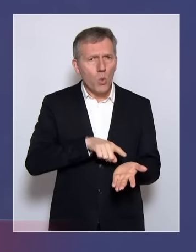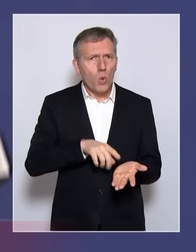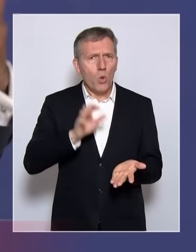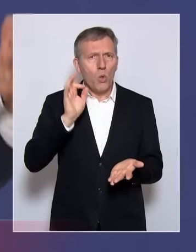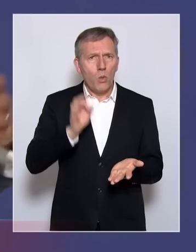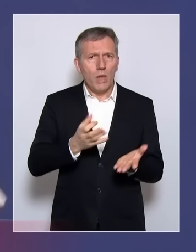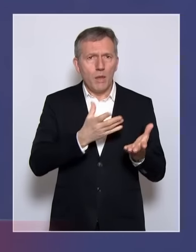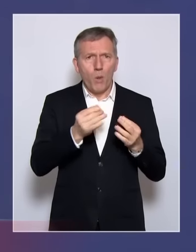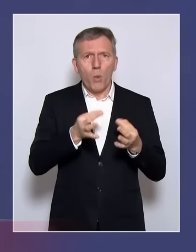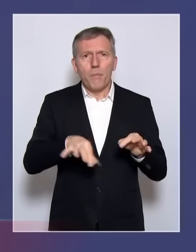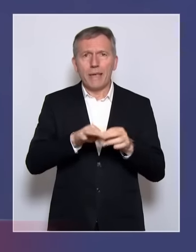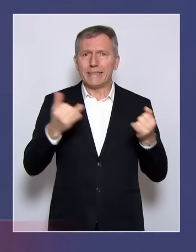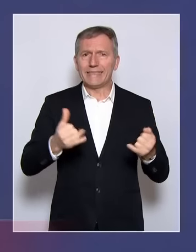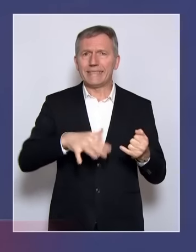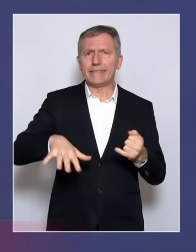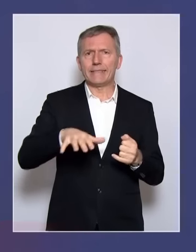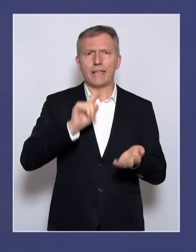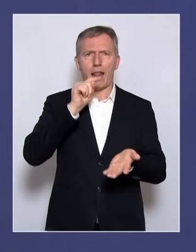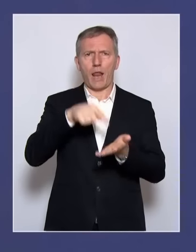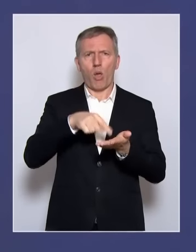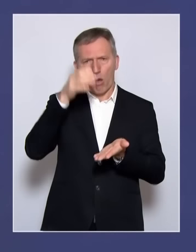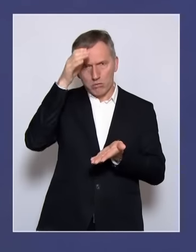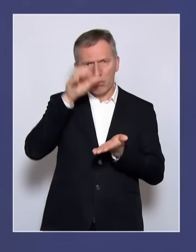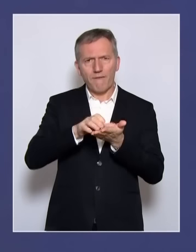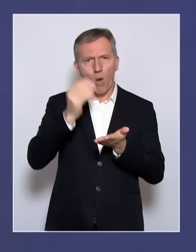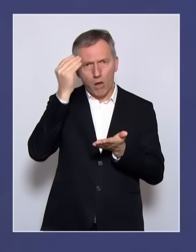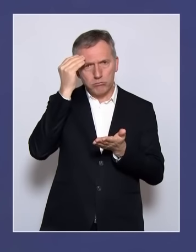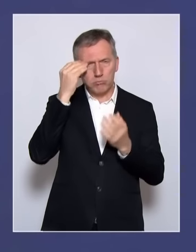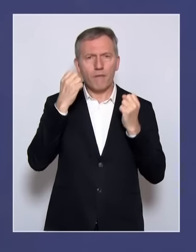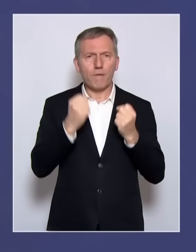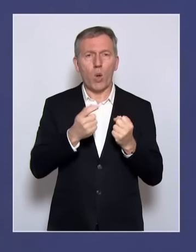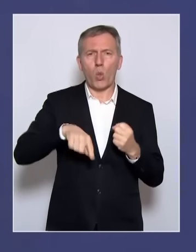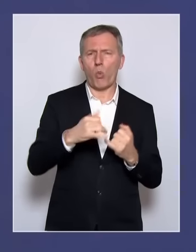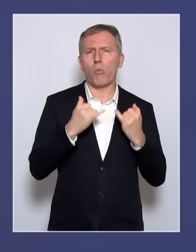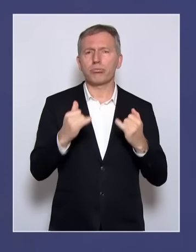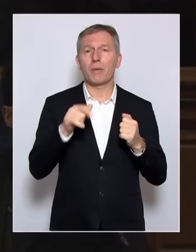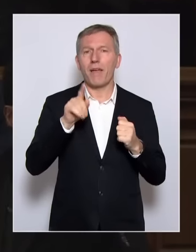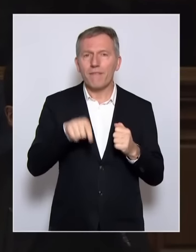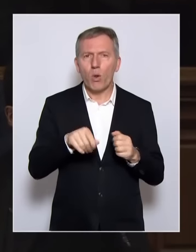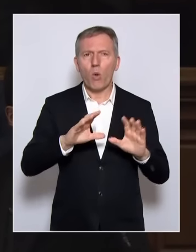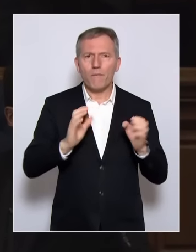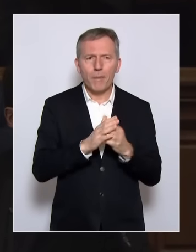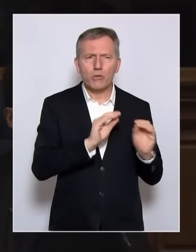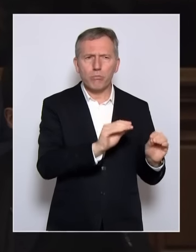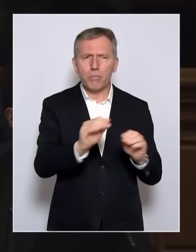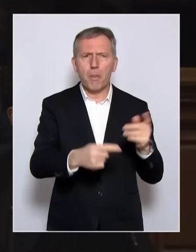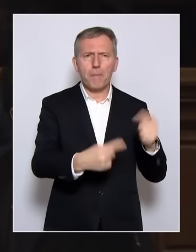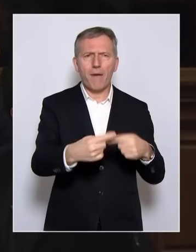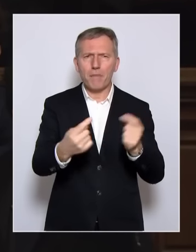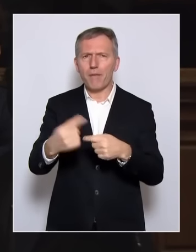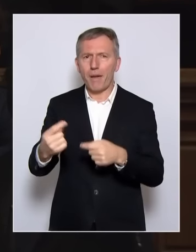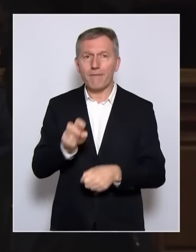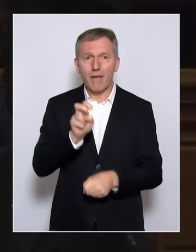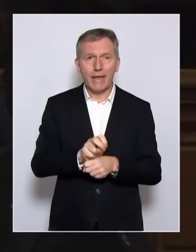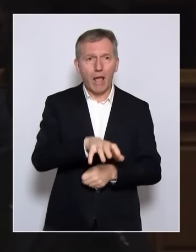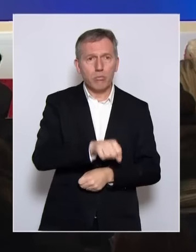pour beaucoup de nos pays, je parle dans ce lieu de savoir, d'ores et déjà une telle puissance. Mais il nous faut former encore plus de talents, il nous faut surtout les garder